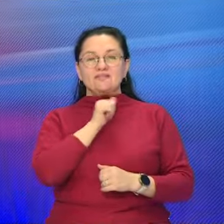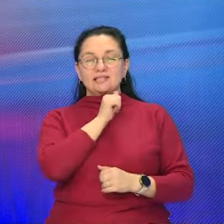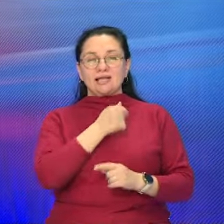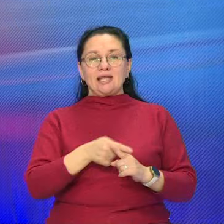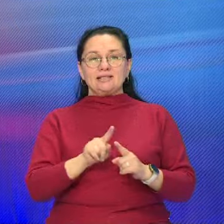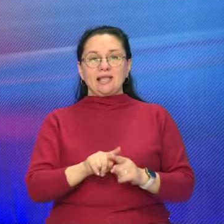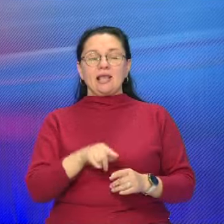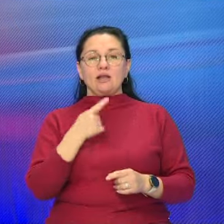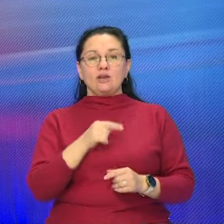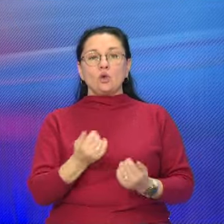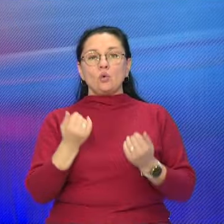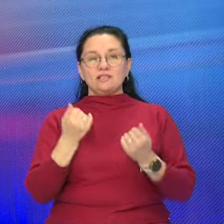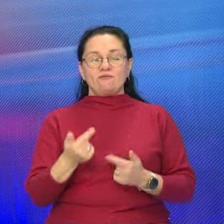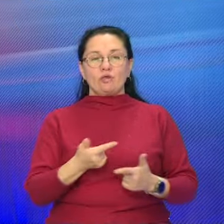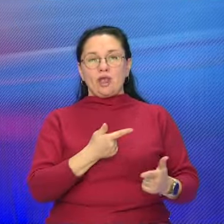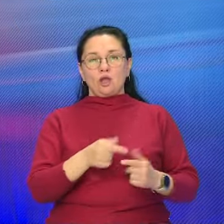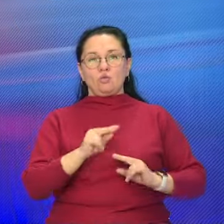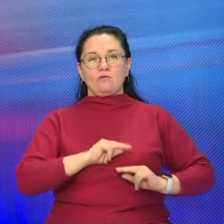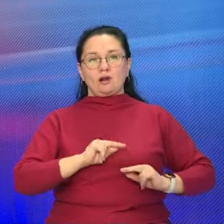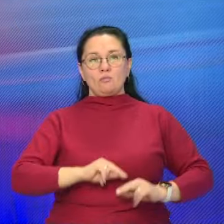Кросныш отзначая, хоть сегодня готовы до працы.